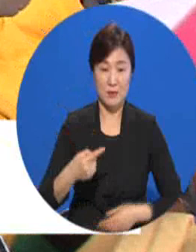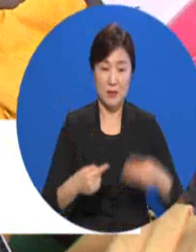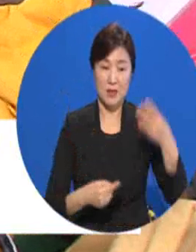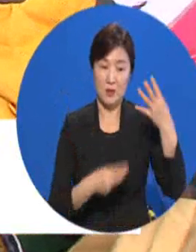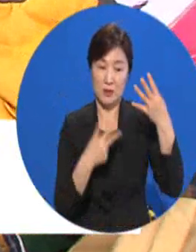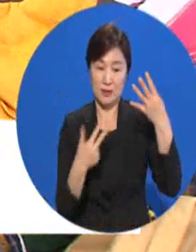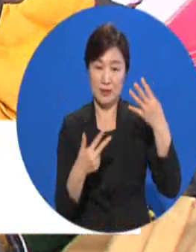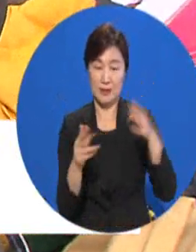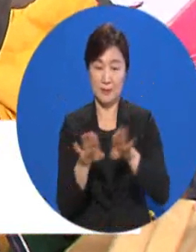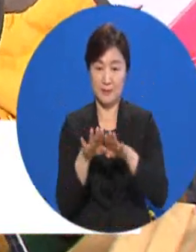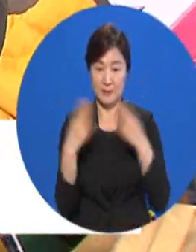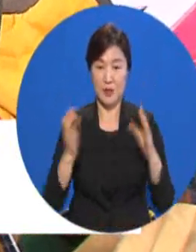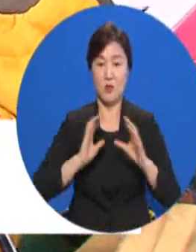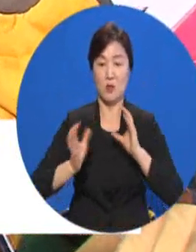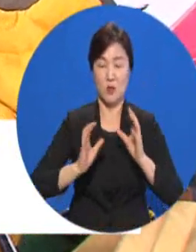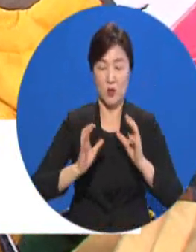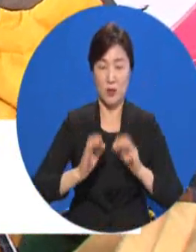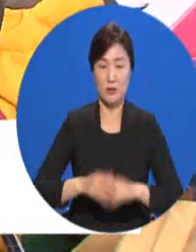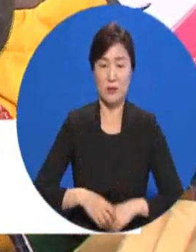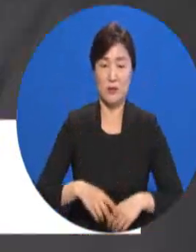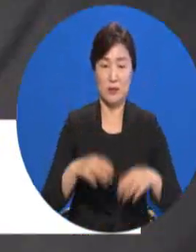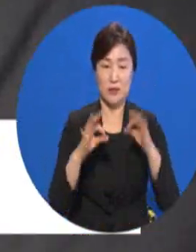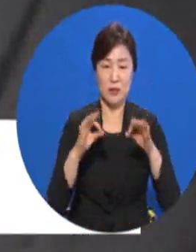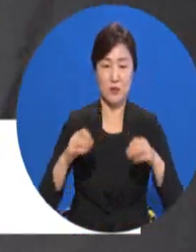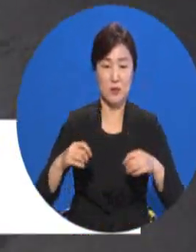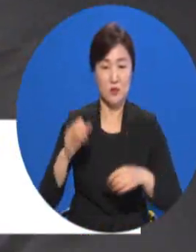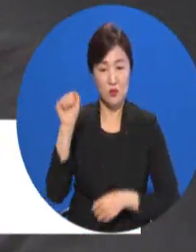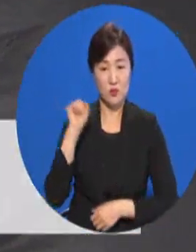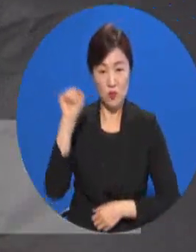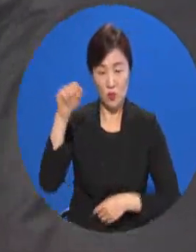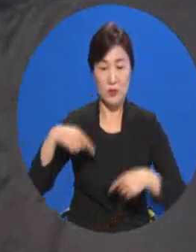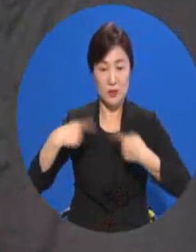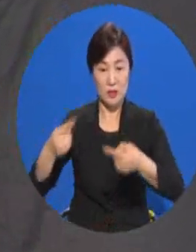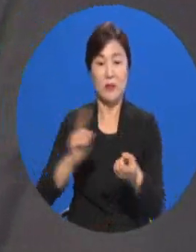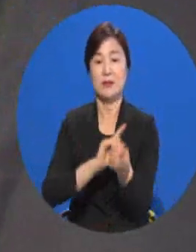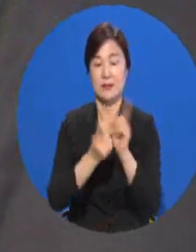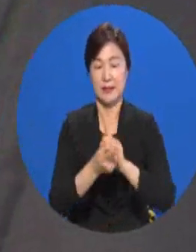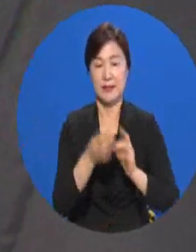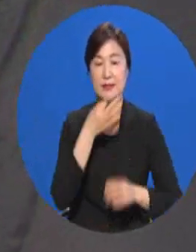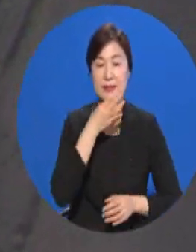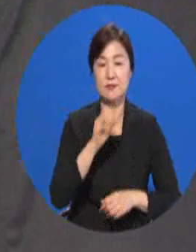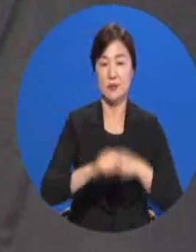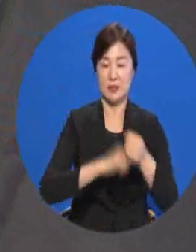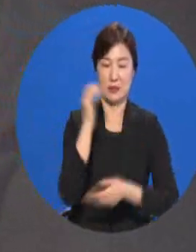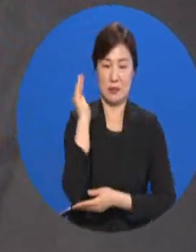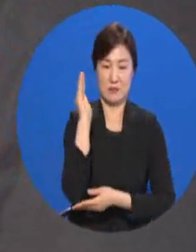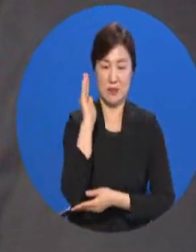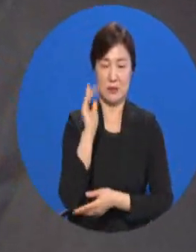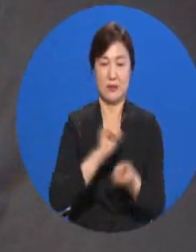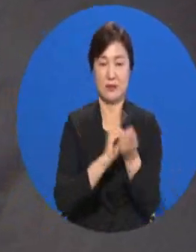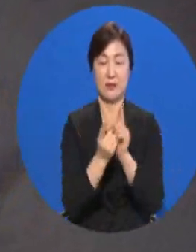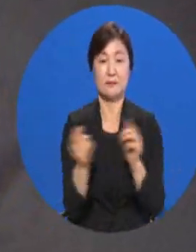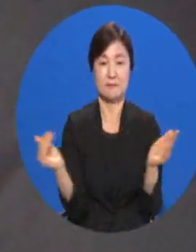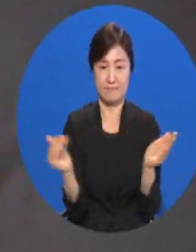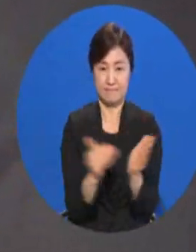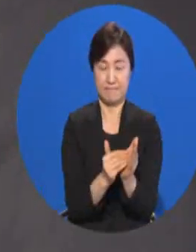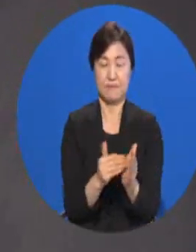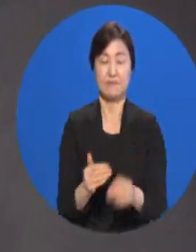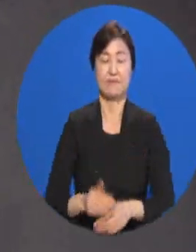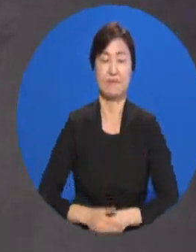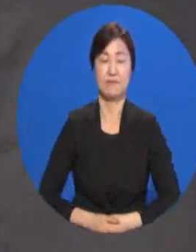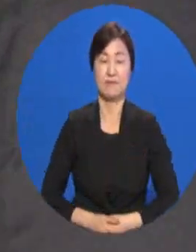개최되는 선관위 주관 토론회 김 후보가 참여하지 않는 대신 10분간의 방송 연설로 대신하는 것으로 통보한 상태입니다.